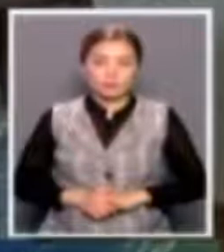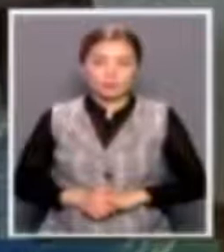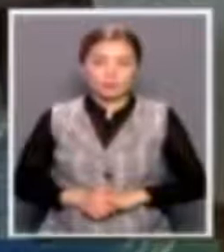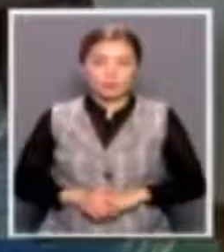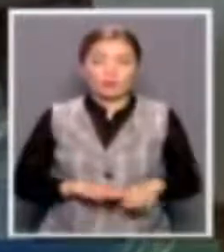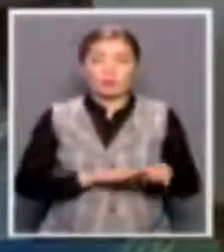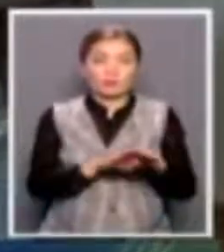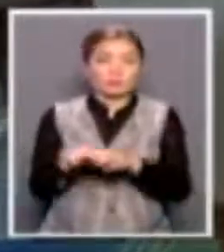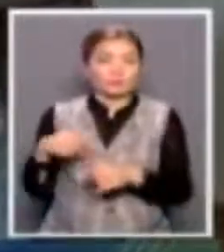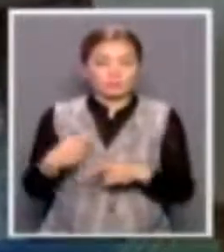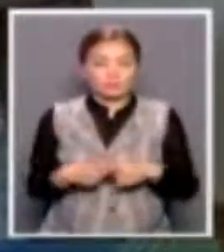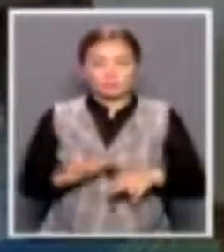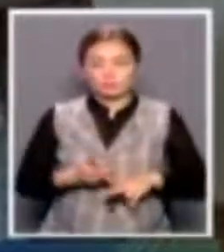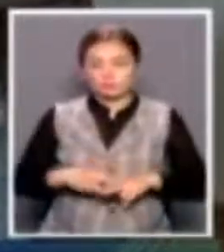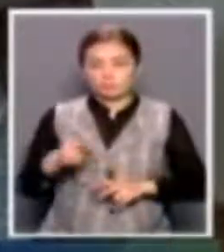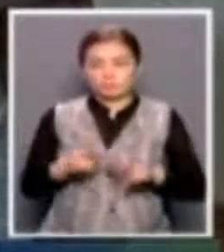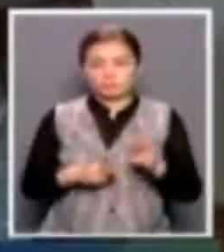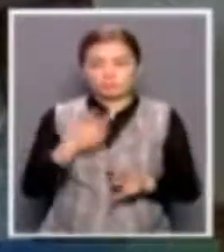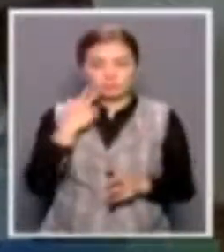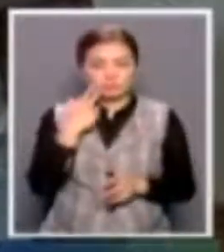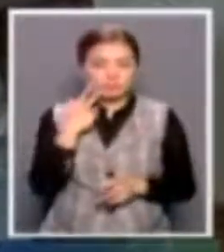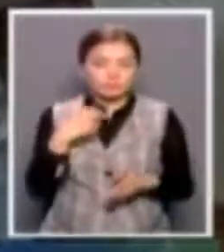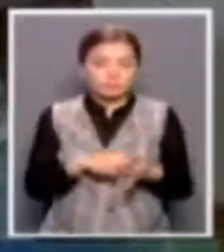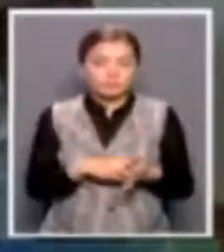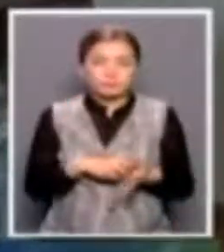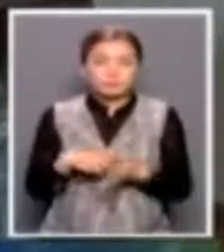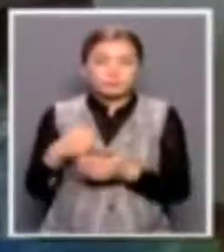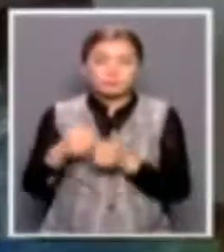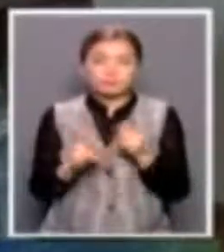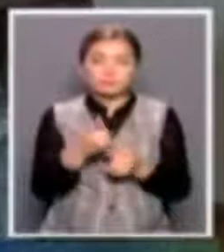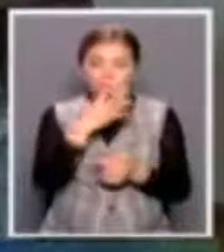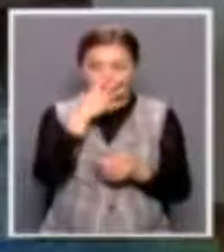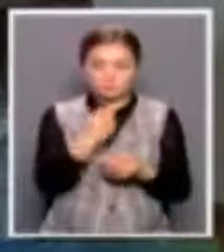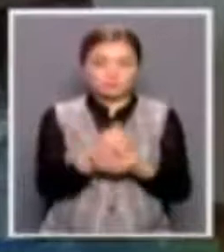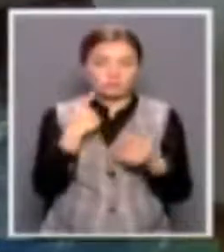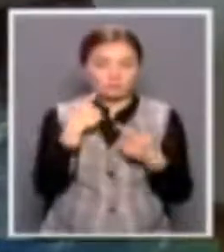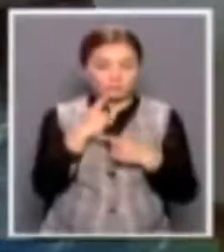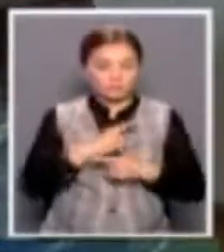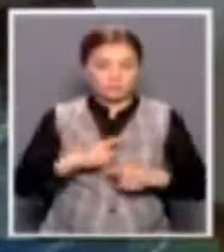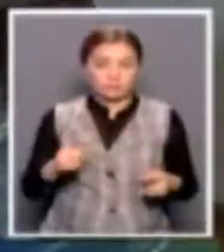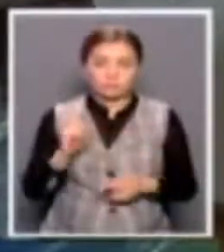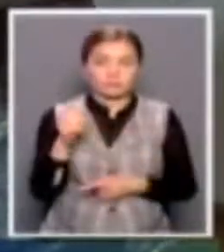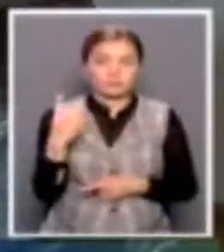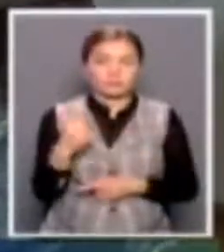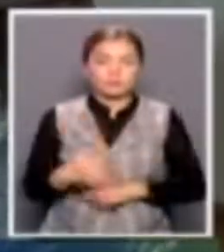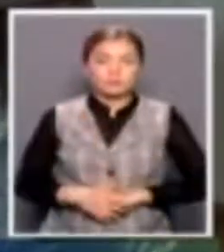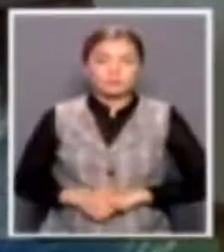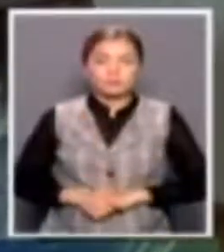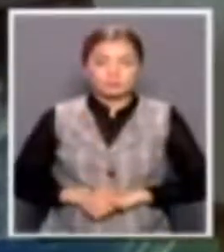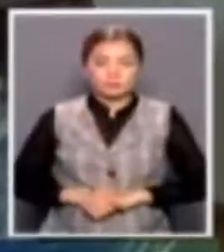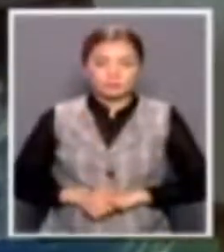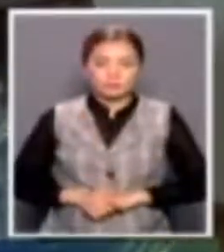быть одинаковыми, потому что это не производство, это не штамп. Каждая игрушка, она индивидуальна, потому что она